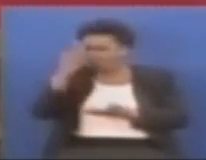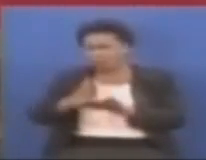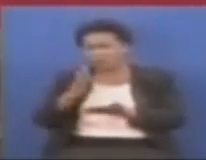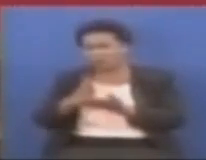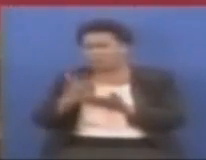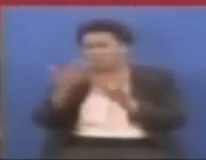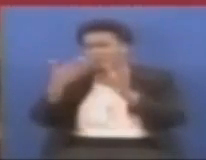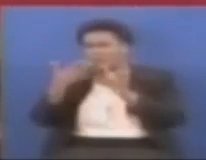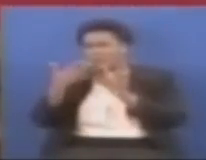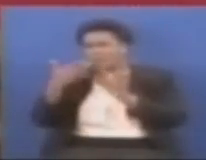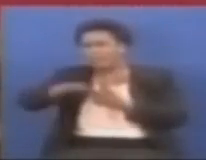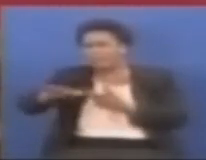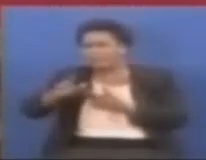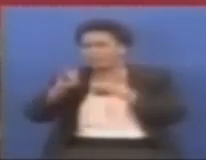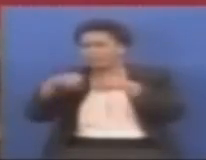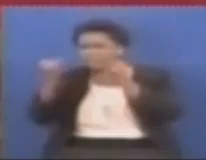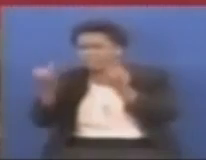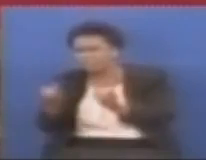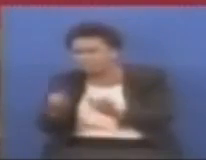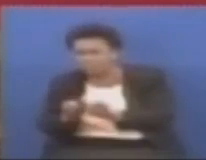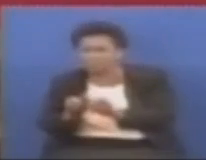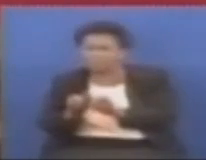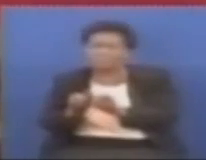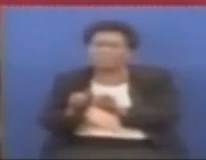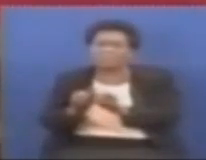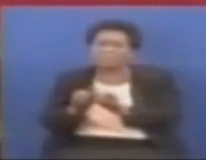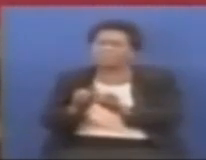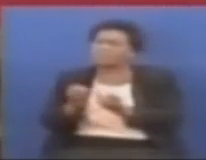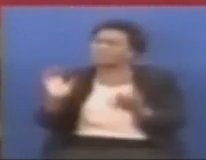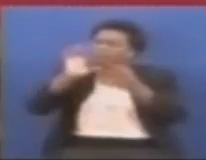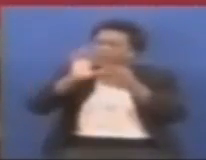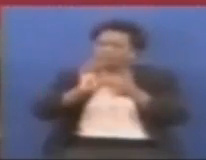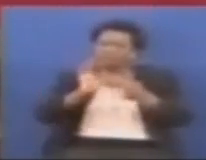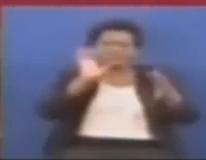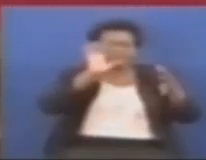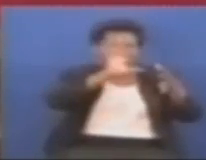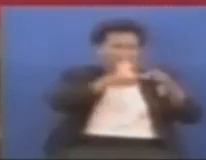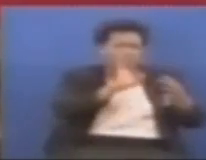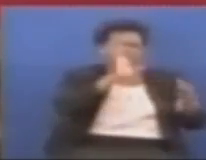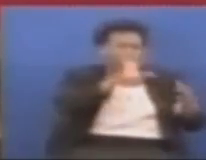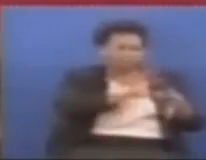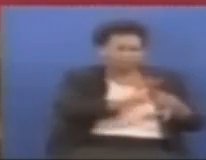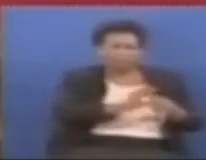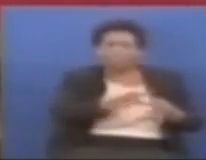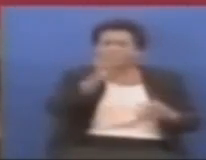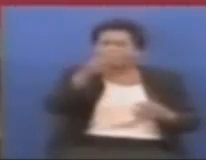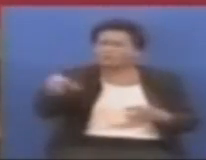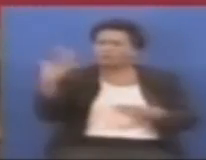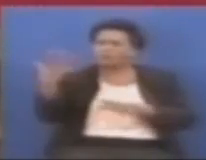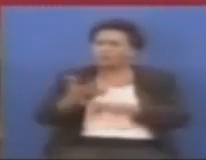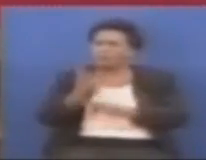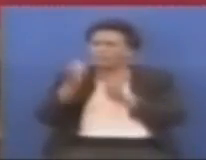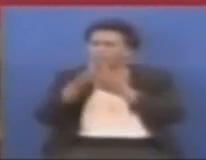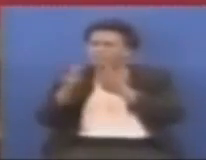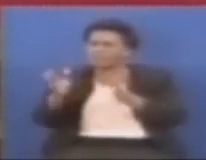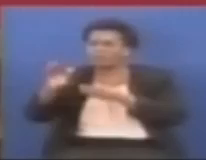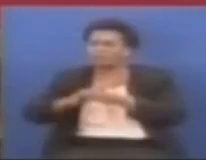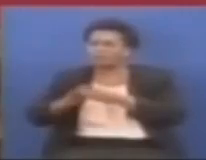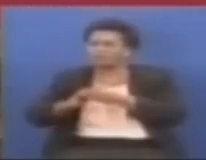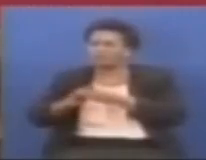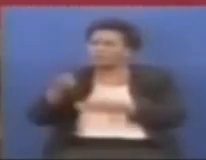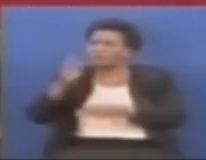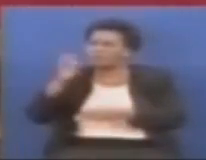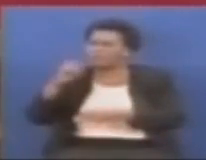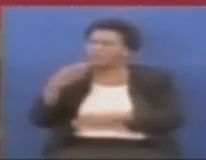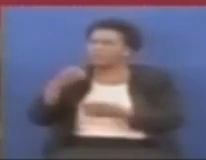ziada tumeielekeza TANESCO, wamebaini maeneo 754 ambayo yamepitiwa na miundombinu ya umeme mkubwa, na